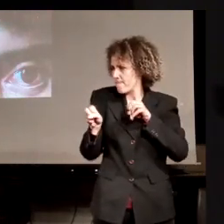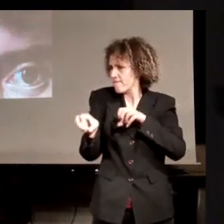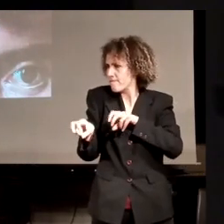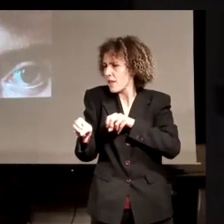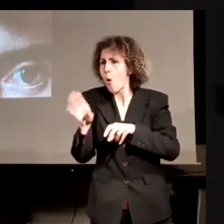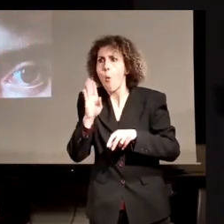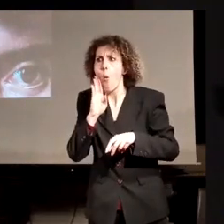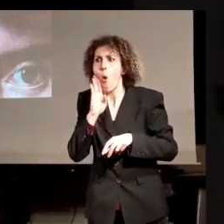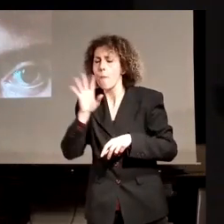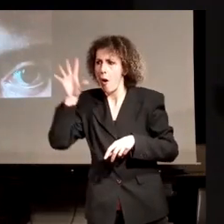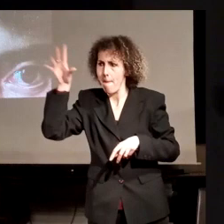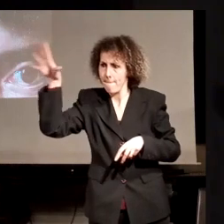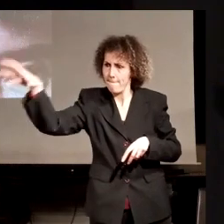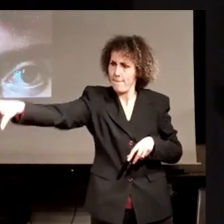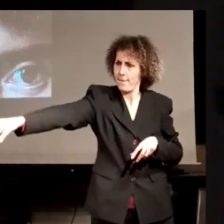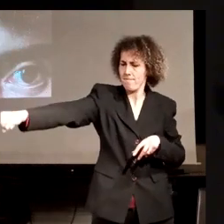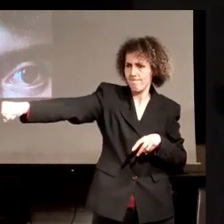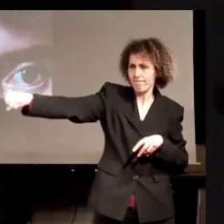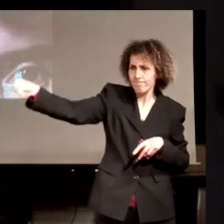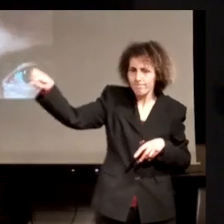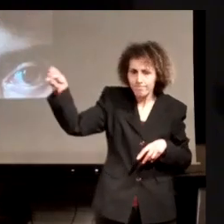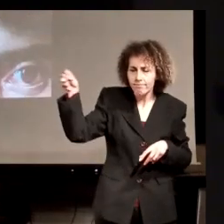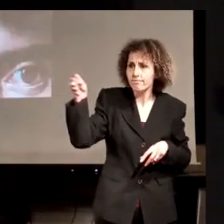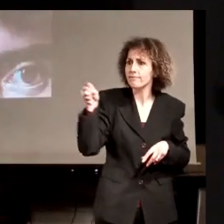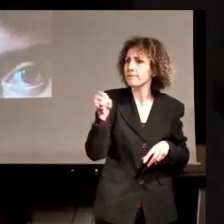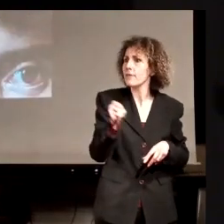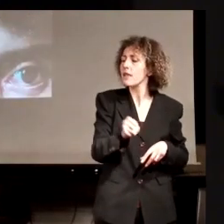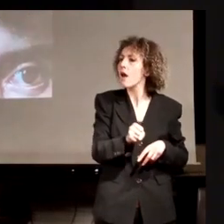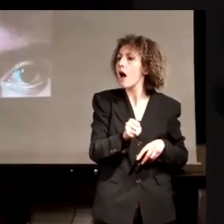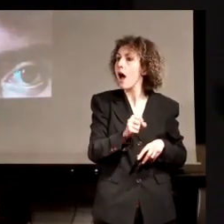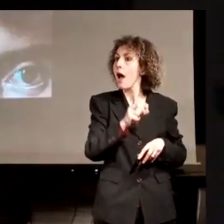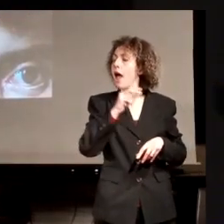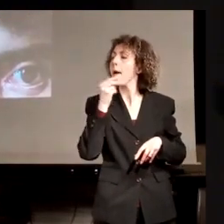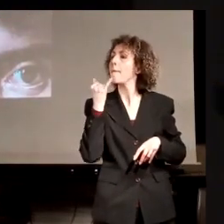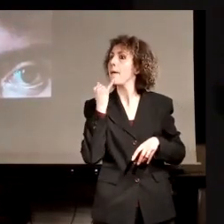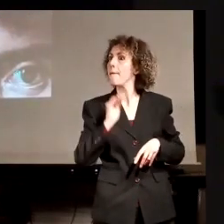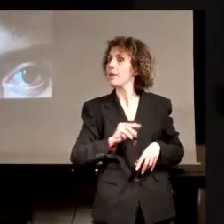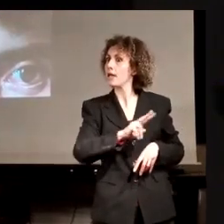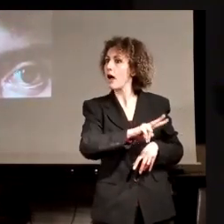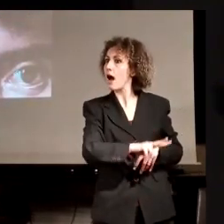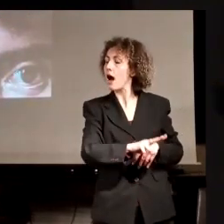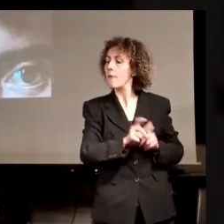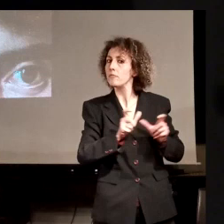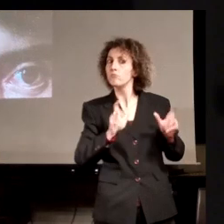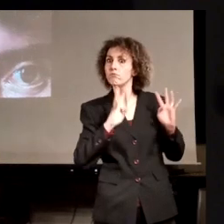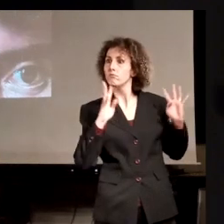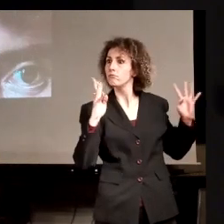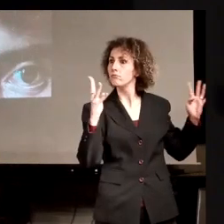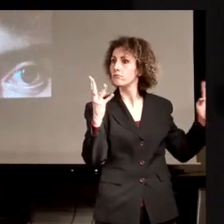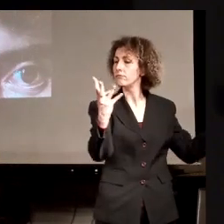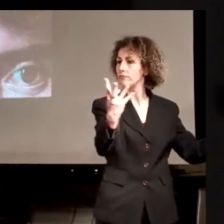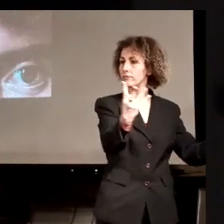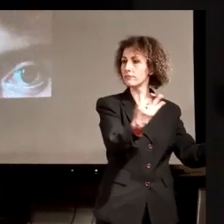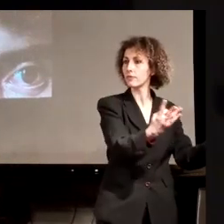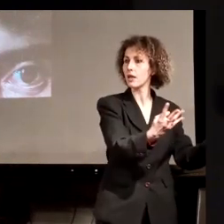acciuffa il galantuomo per la collottola e lo trascina i dove si era già formato un capannello intorno alla bambina